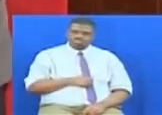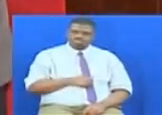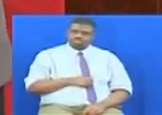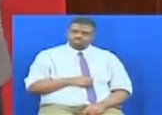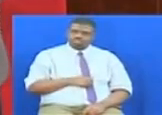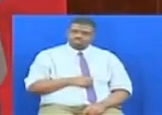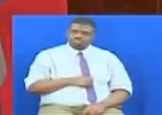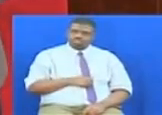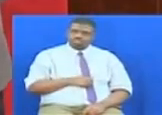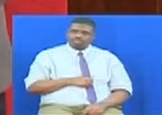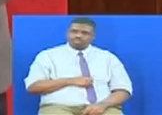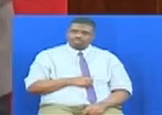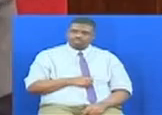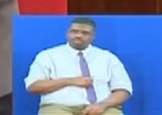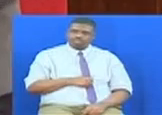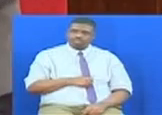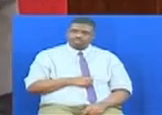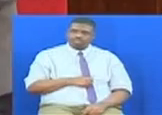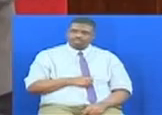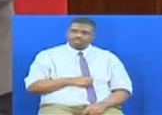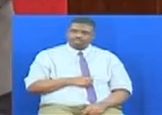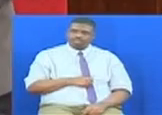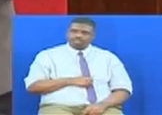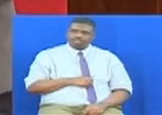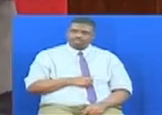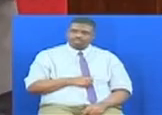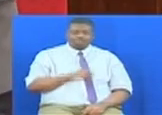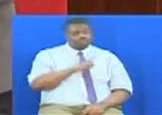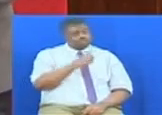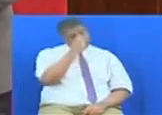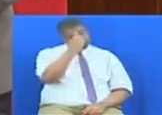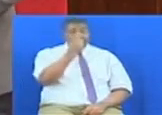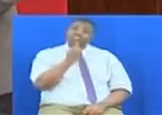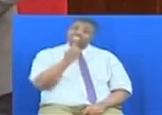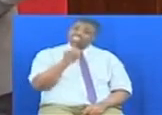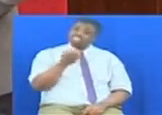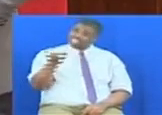Mheshimiwa Spika, jiulize. Nataka watu jiulize.